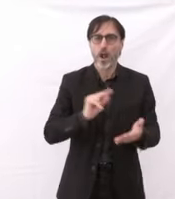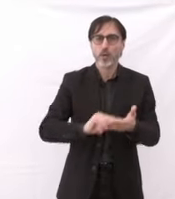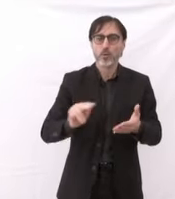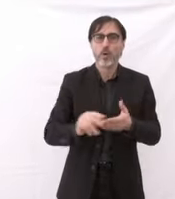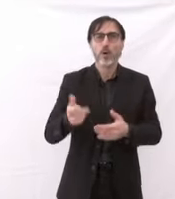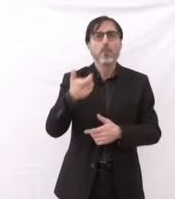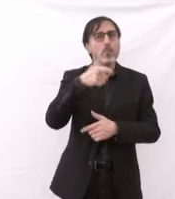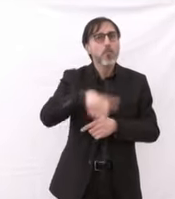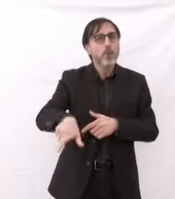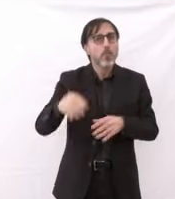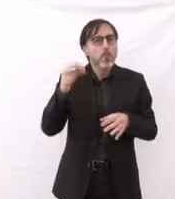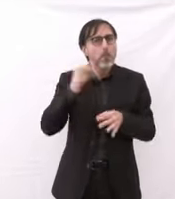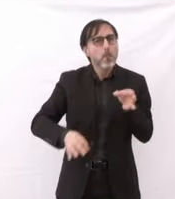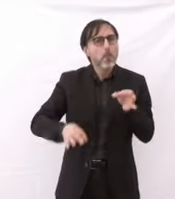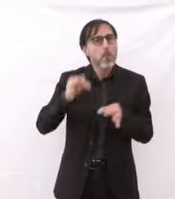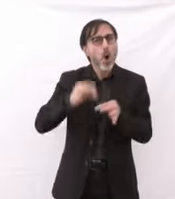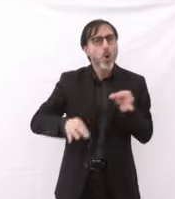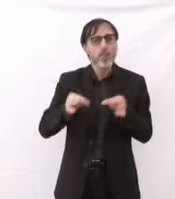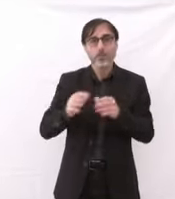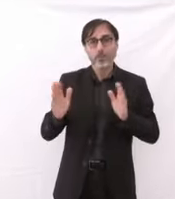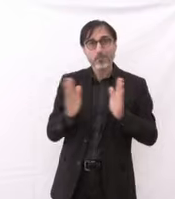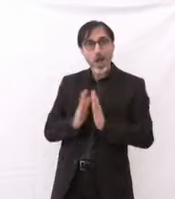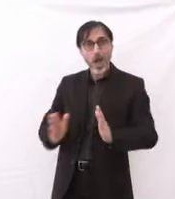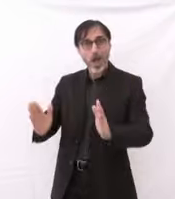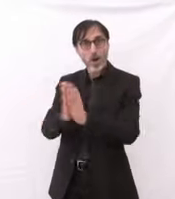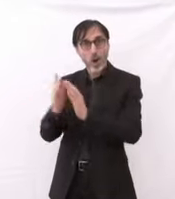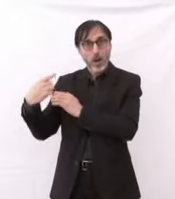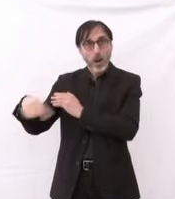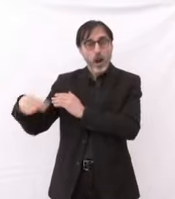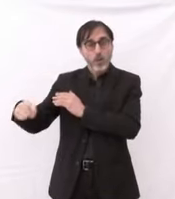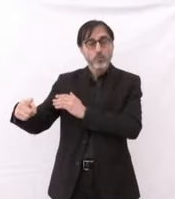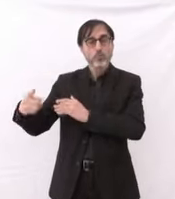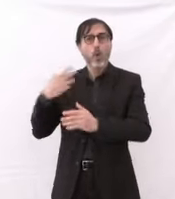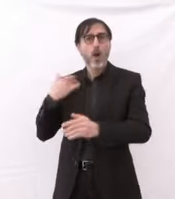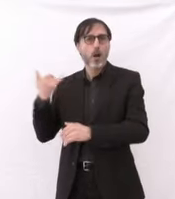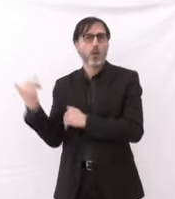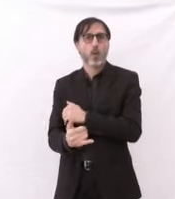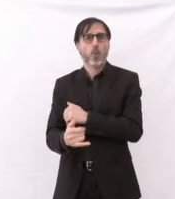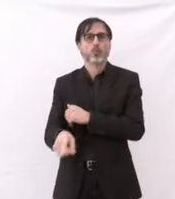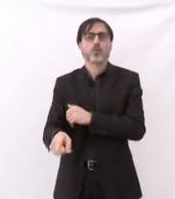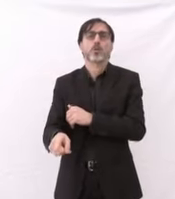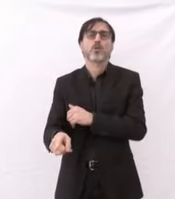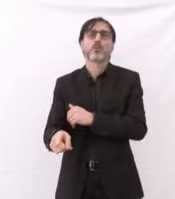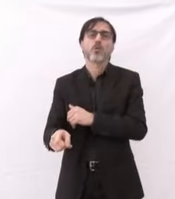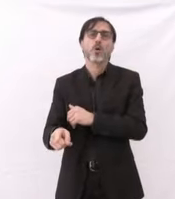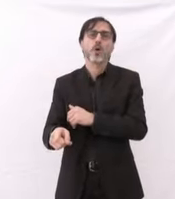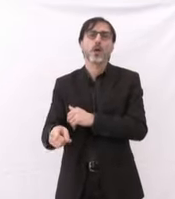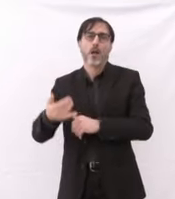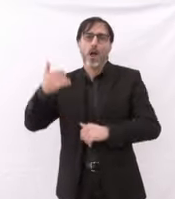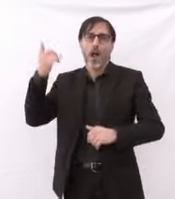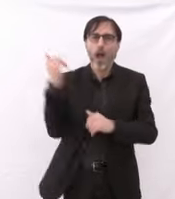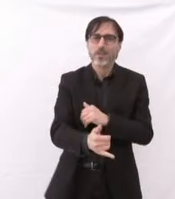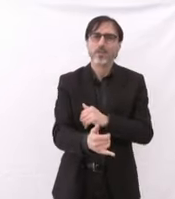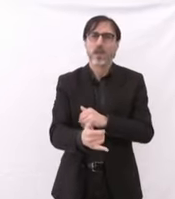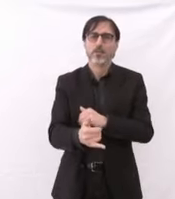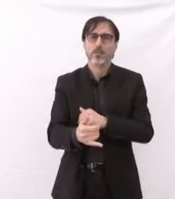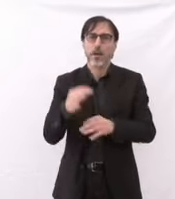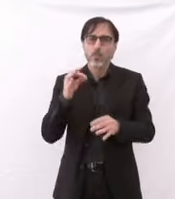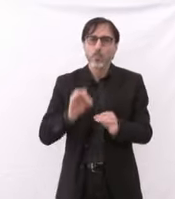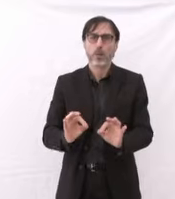in sacrestia della sua parrocchia lo hanno ucciso, lo hanno